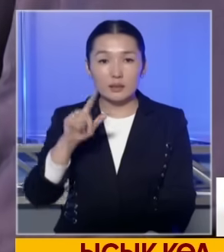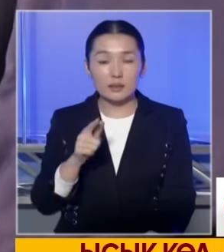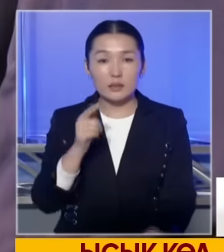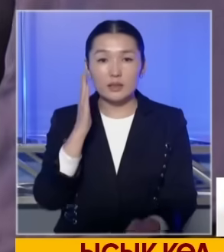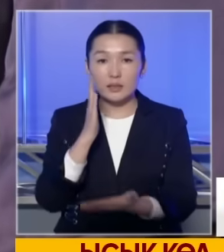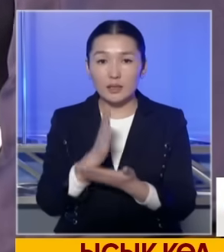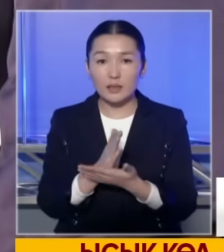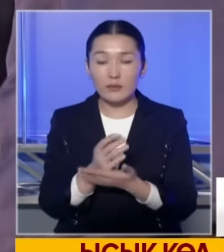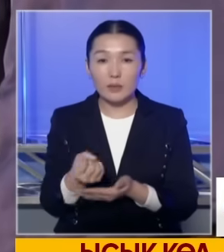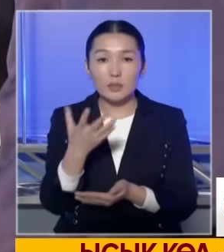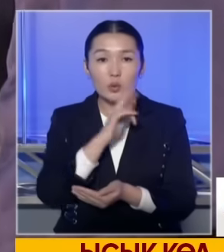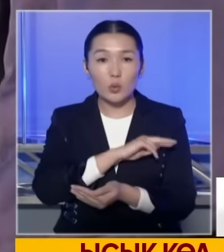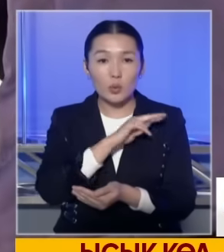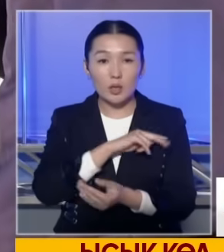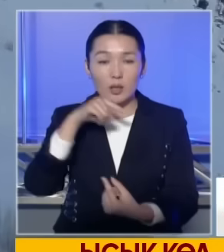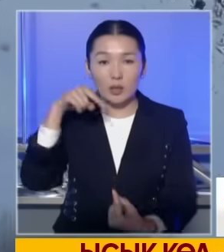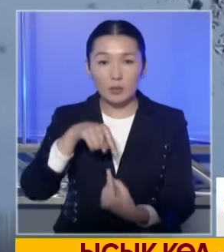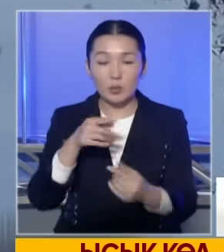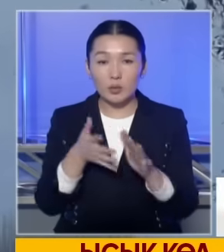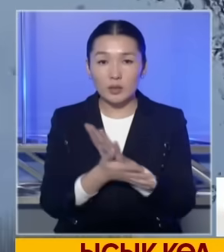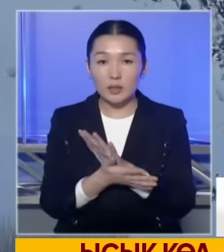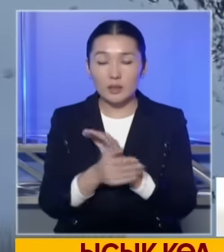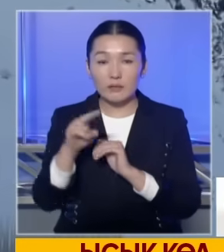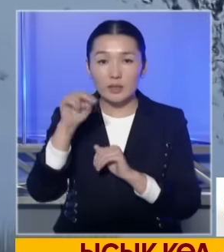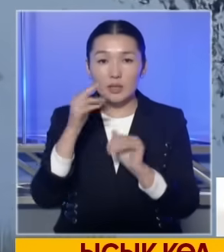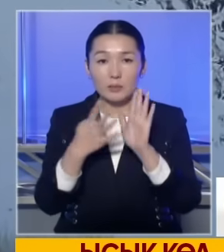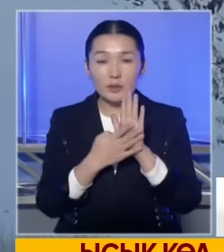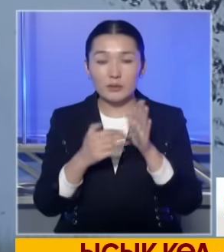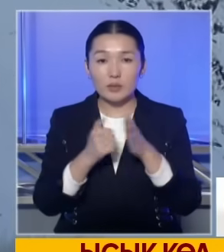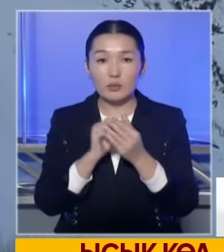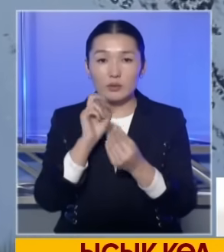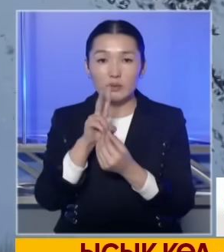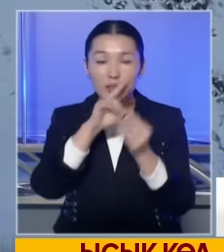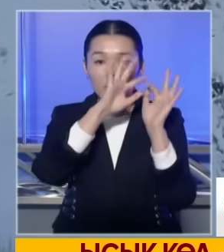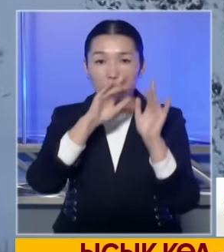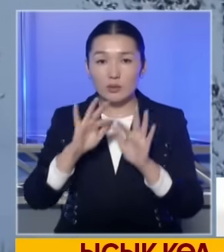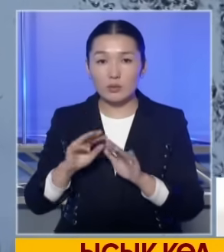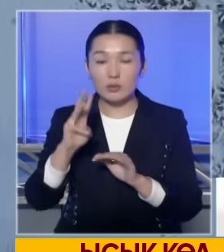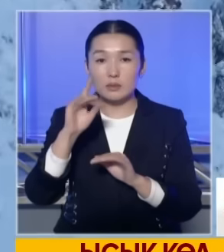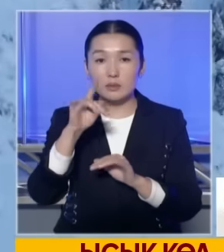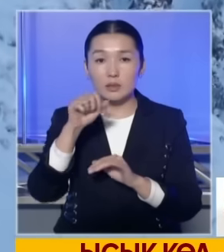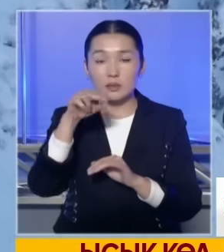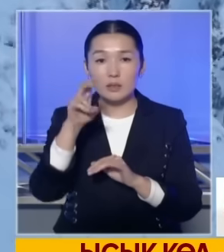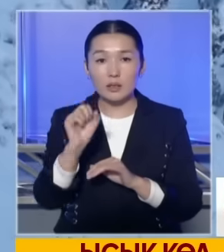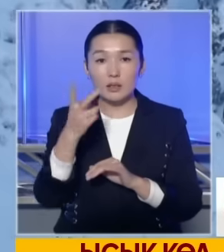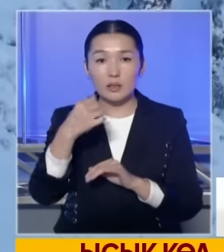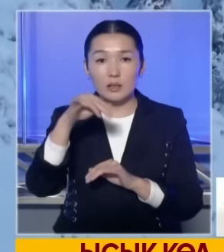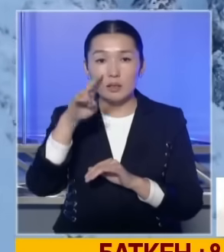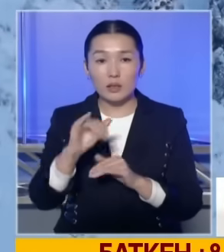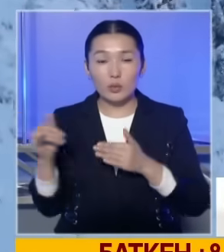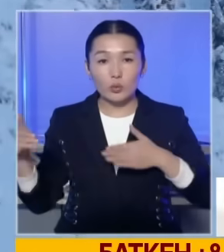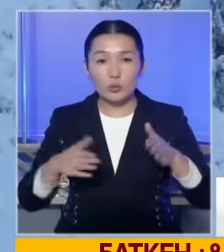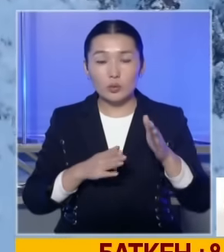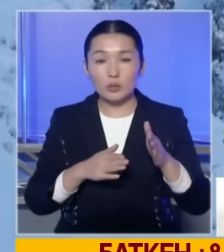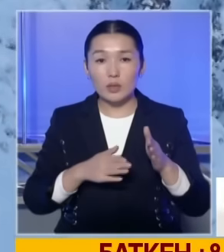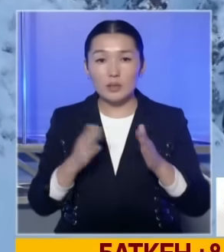иштесе ошончо жараша кетет солярка. Декабрдын 9-нан 12-сине чейин жааган кардан Мырзаке Каракулжа Алайку унаа жолу эки тараптуу